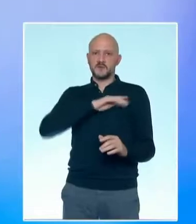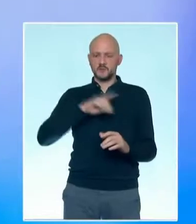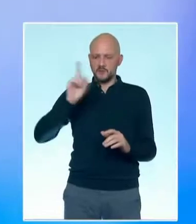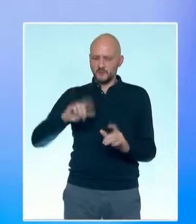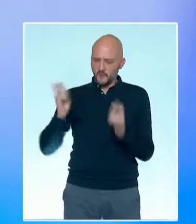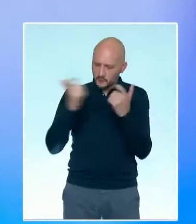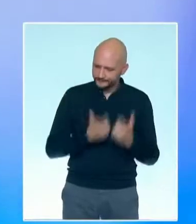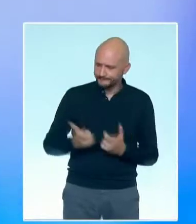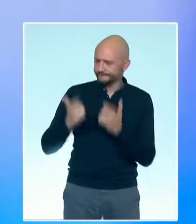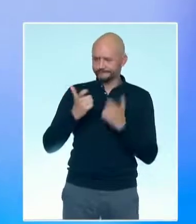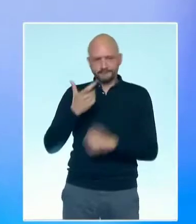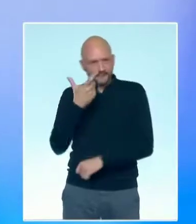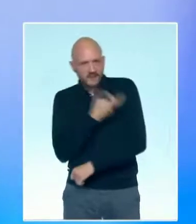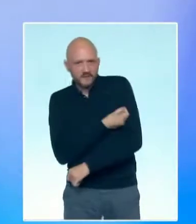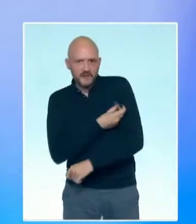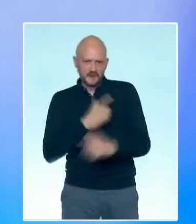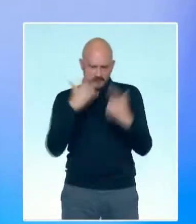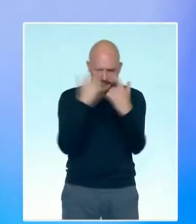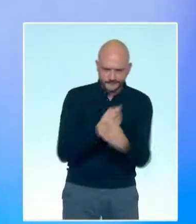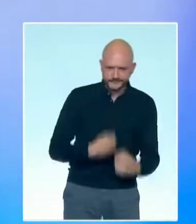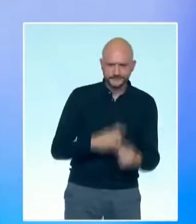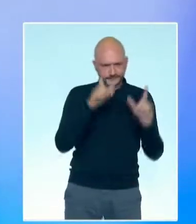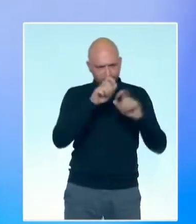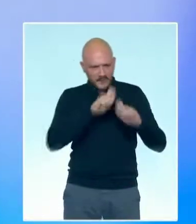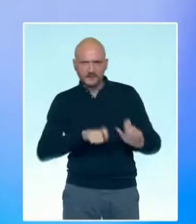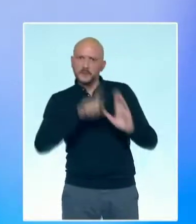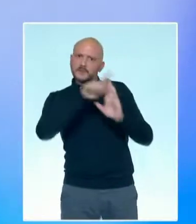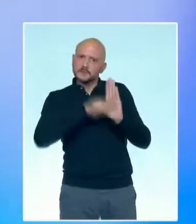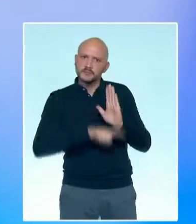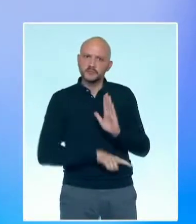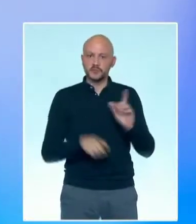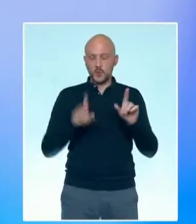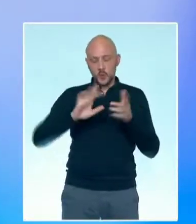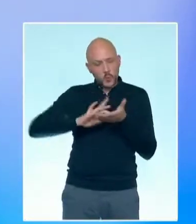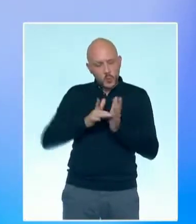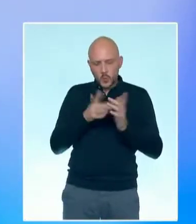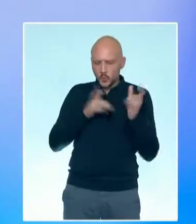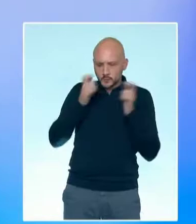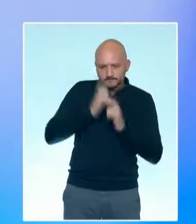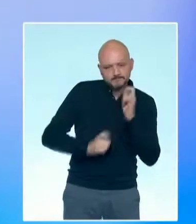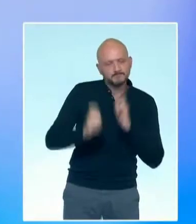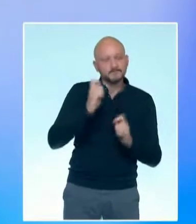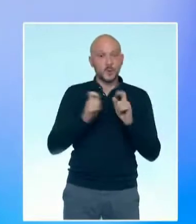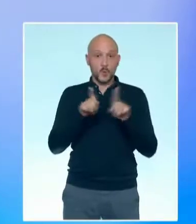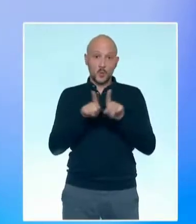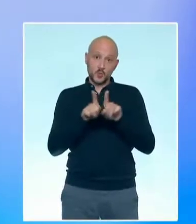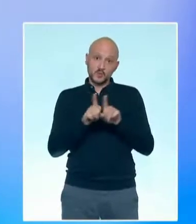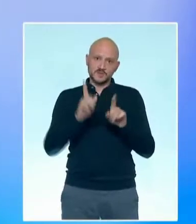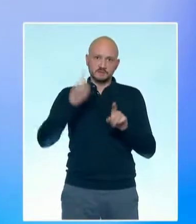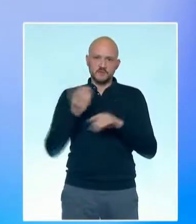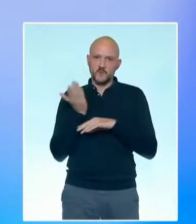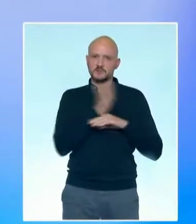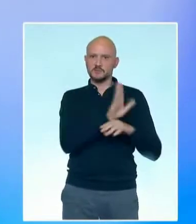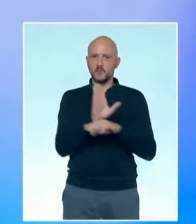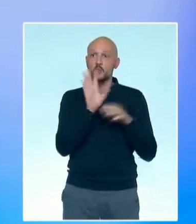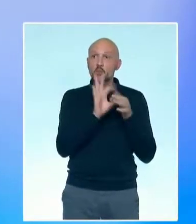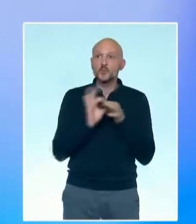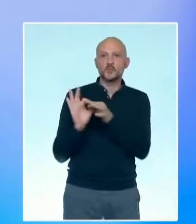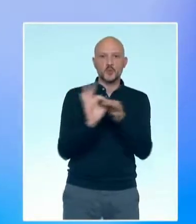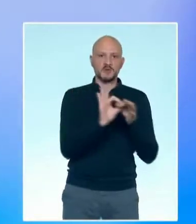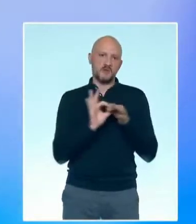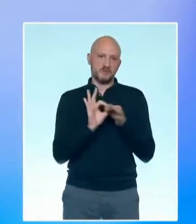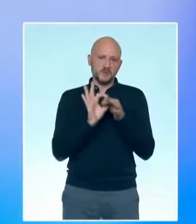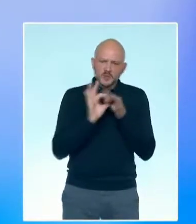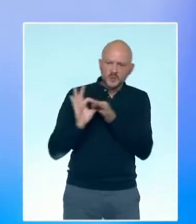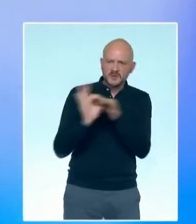dans les bons délais, à nous de rester vigilants face aux nouveaux risques, à nous surtout de nous montrer solidaires vis-à-vis des soignants qui sont à